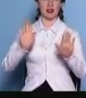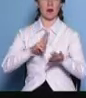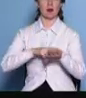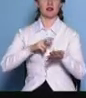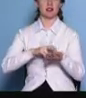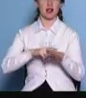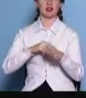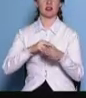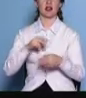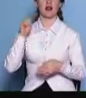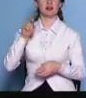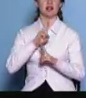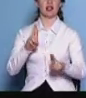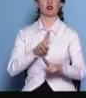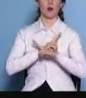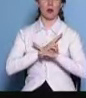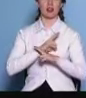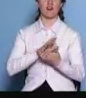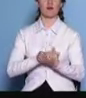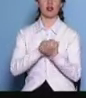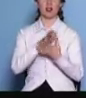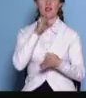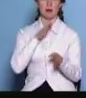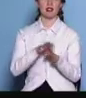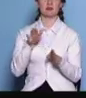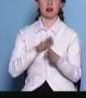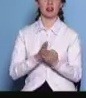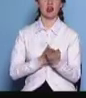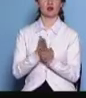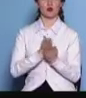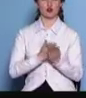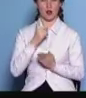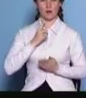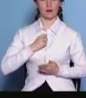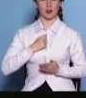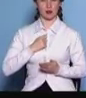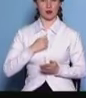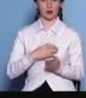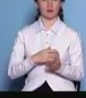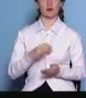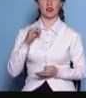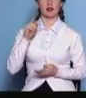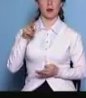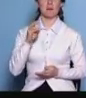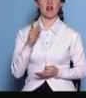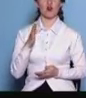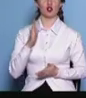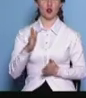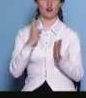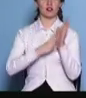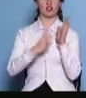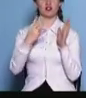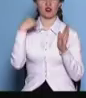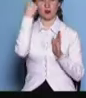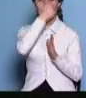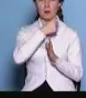милиционеров-фронтовиков и тех, кто погиб в мирное время, исполняя служебный долг. Среди них полковник милиции Николай Перевозчиков. В 94-м